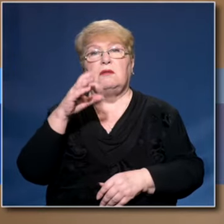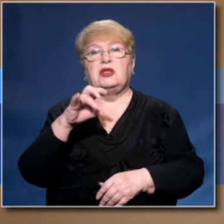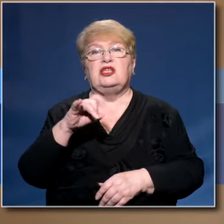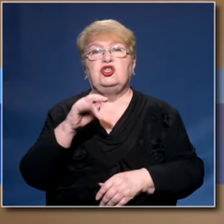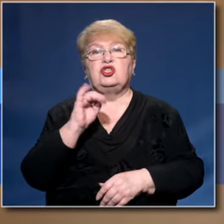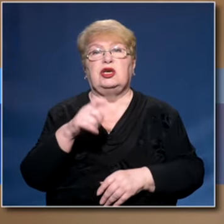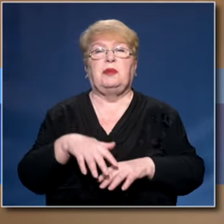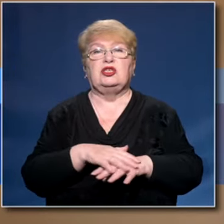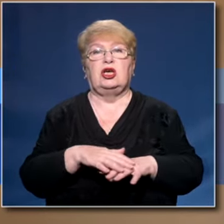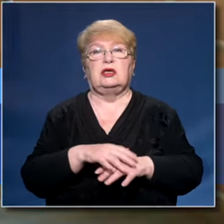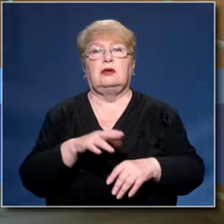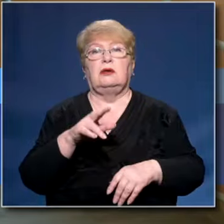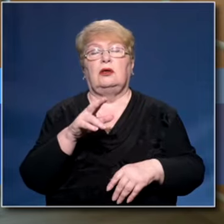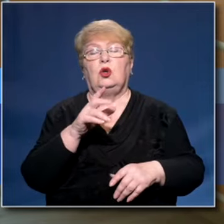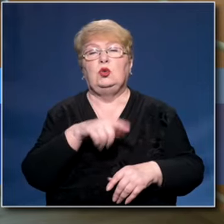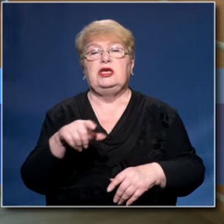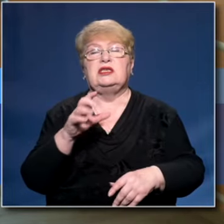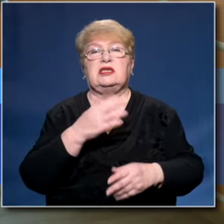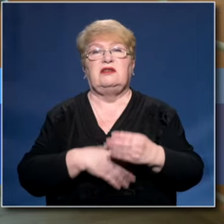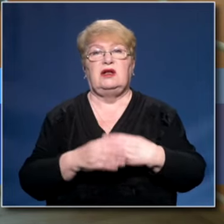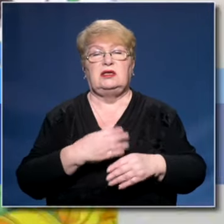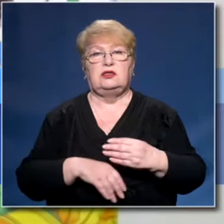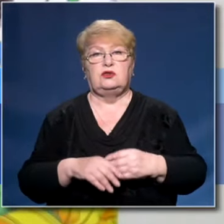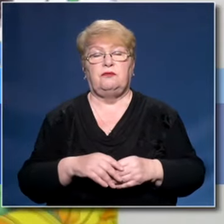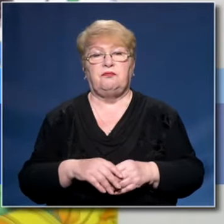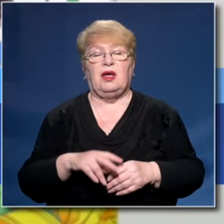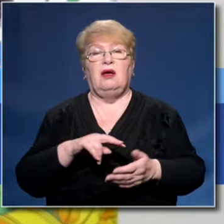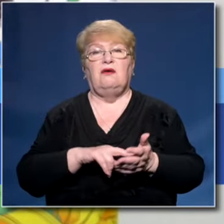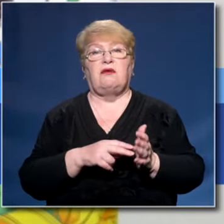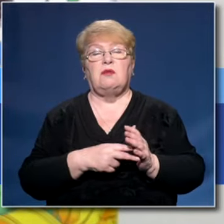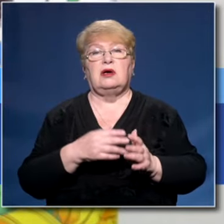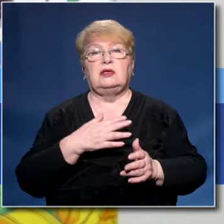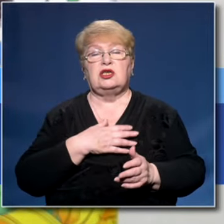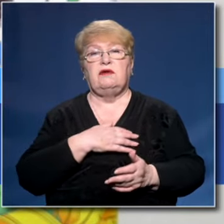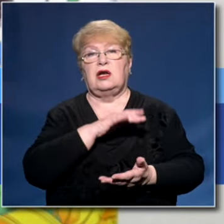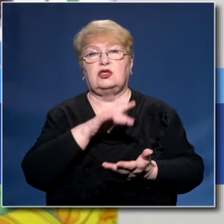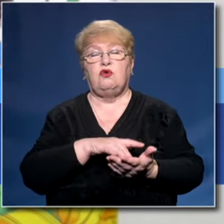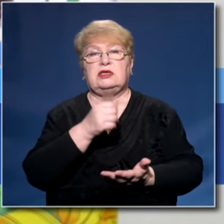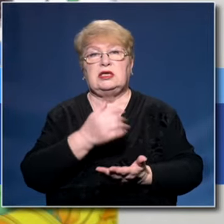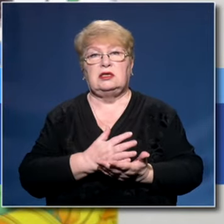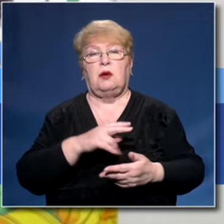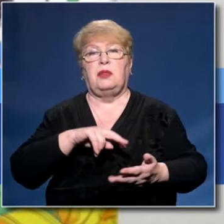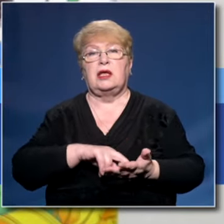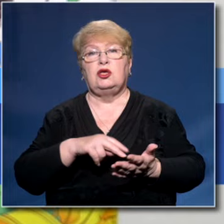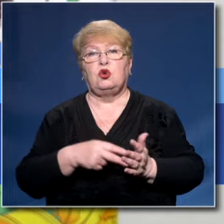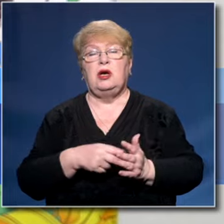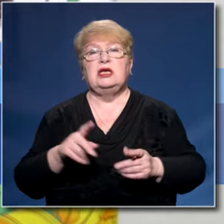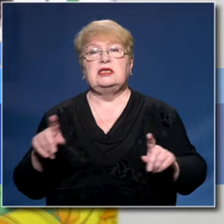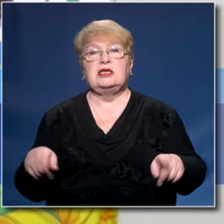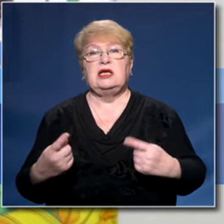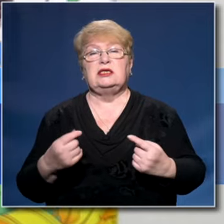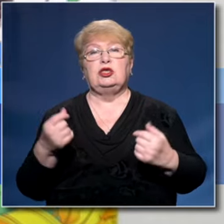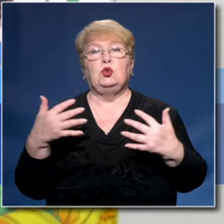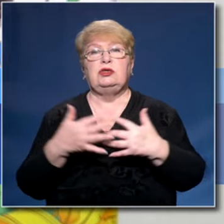площадок по работе с людьми с инвалидностью в рамках общего городского нашего центра мы планируем